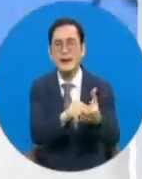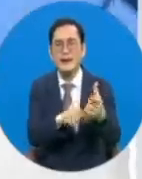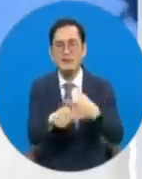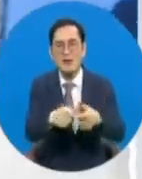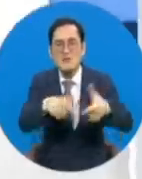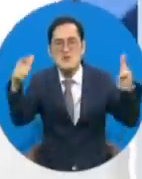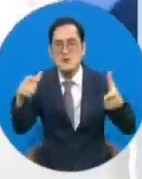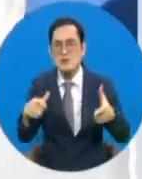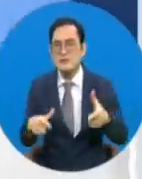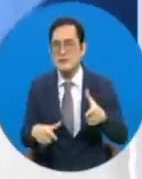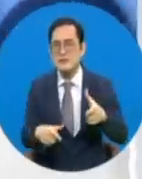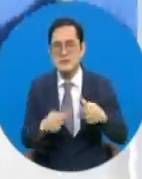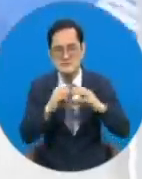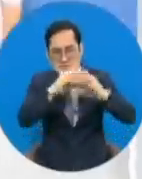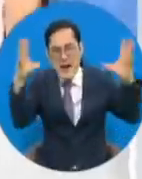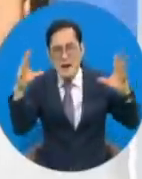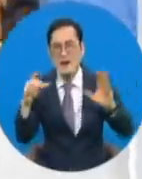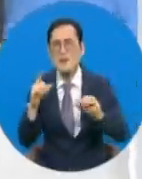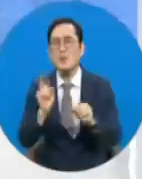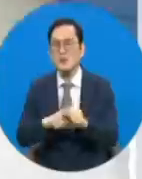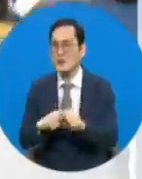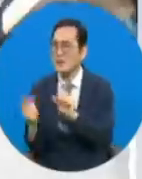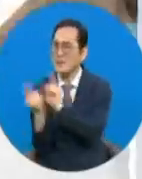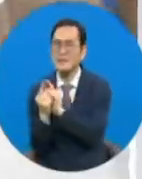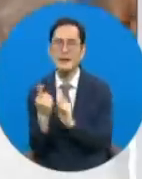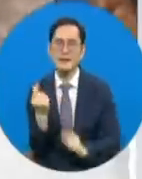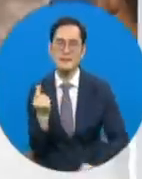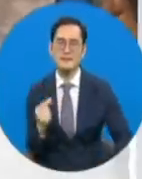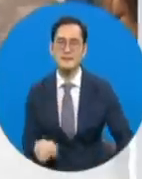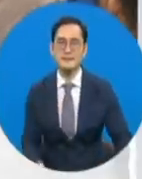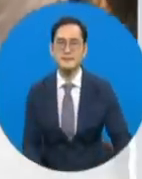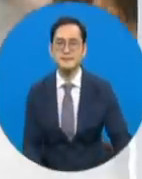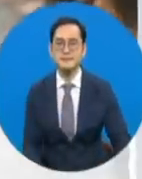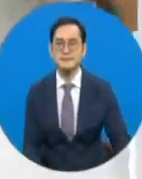다 공개한 것이 아닌가 이런 생각이 강하게 들거든요. 그러니까